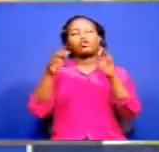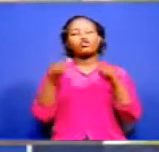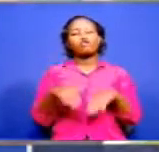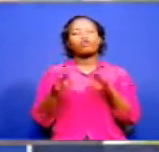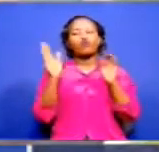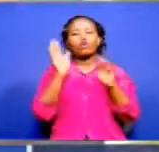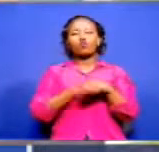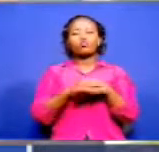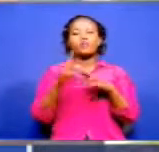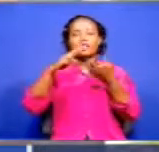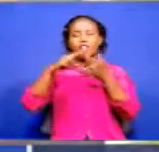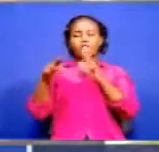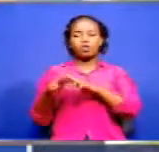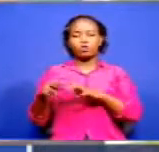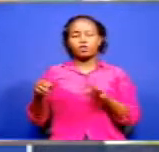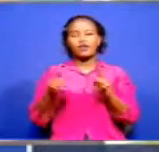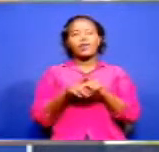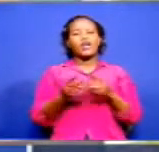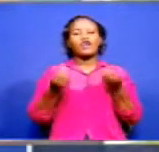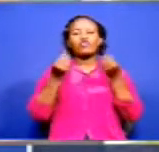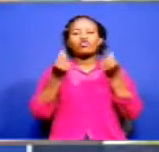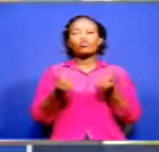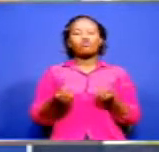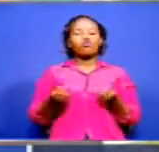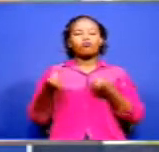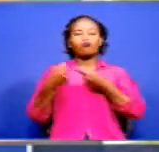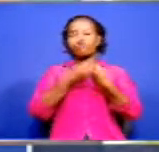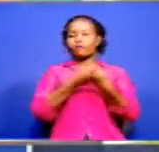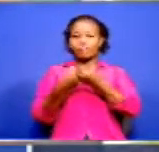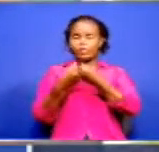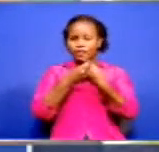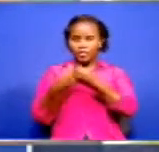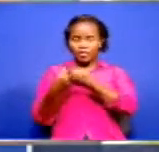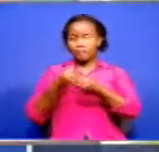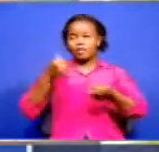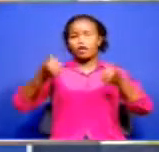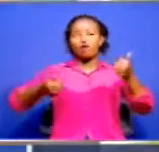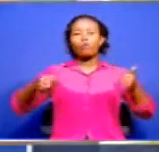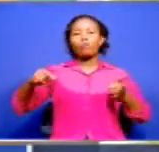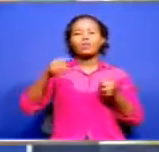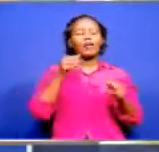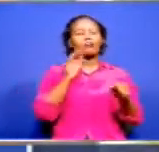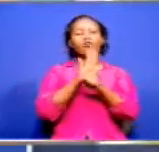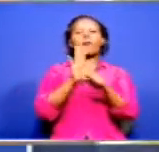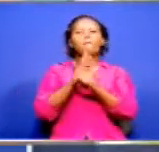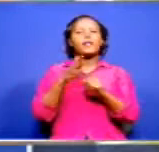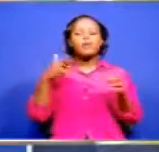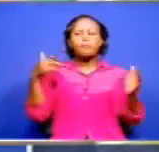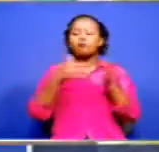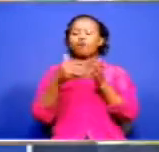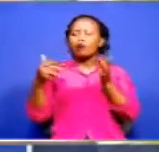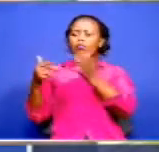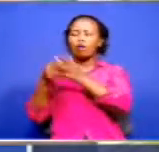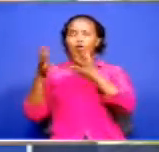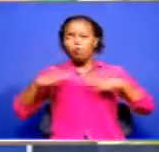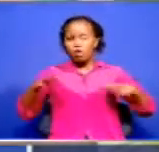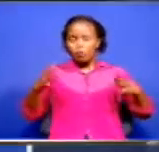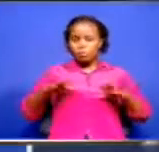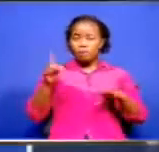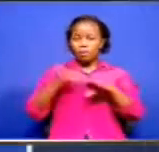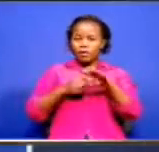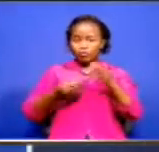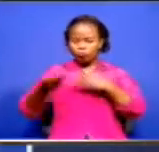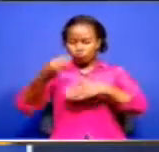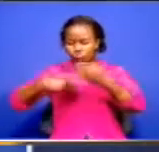wetu na kuweza kutatua shida ndogo ndogo ambazo zinasumbua wananchi wetu wakati wanafanya